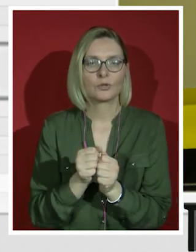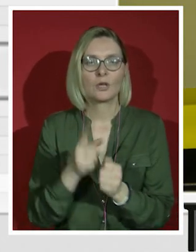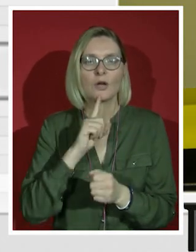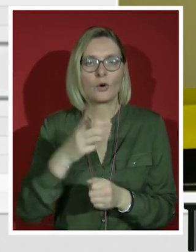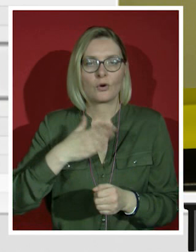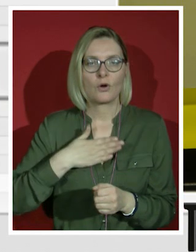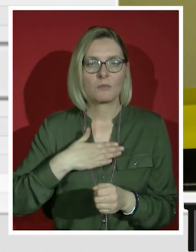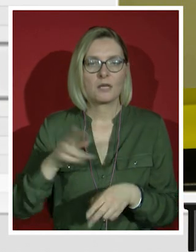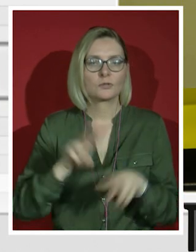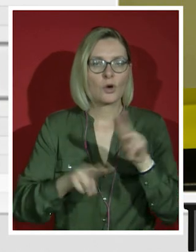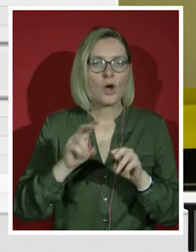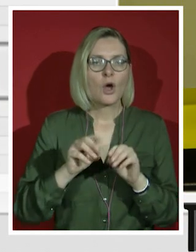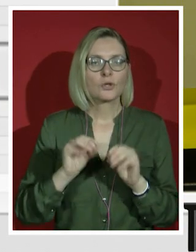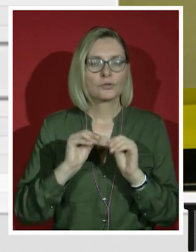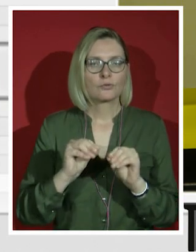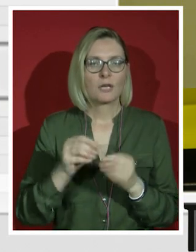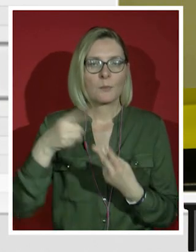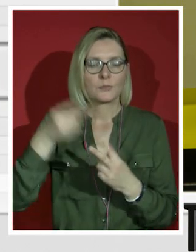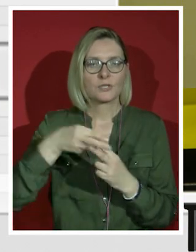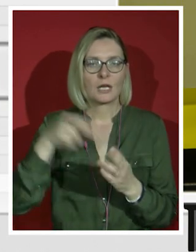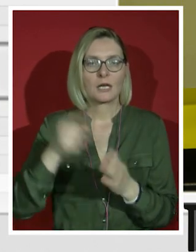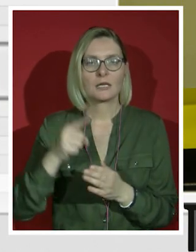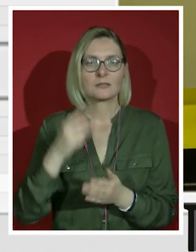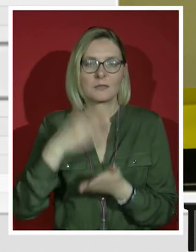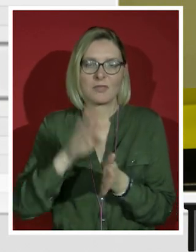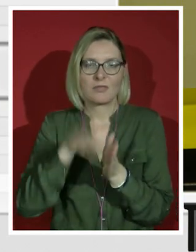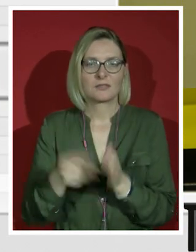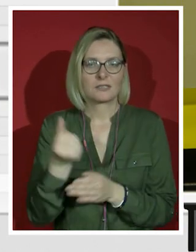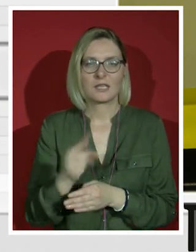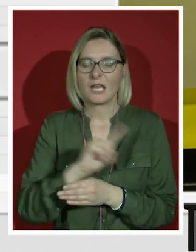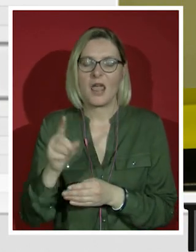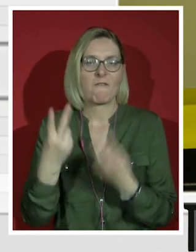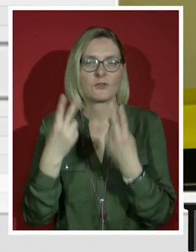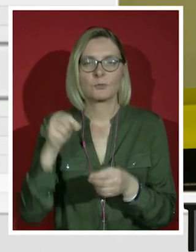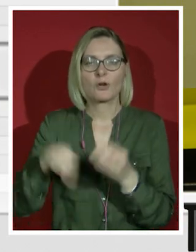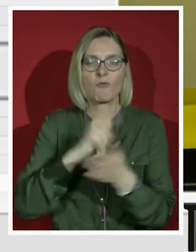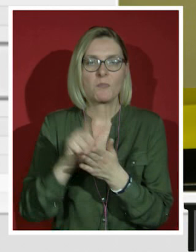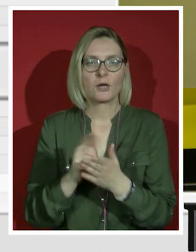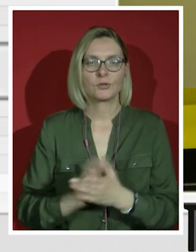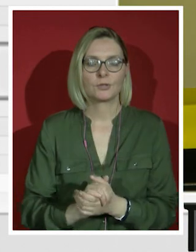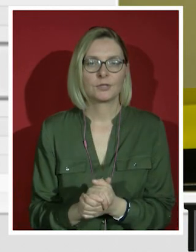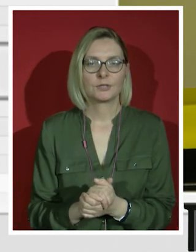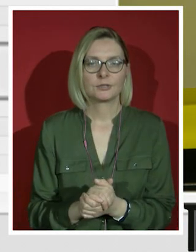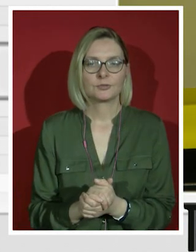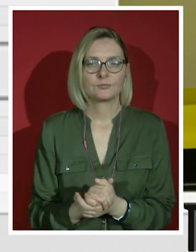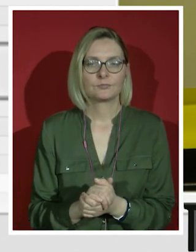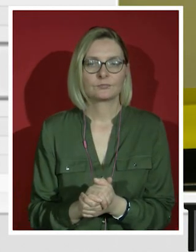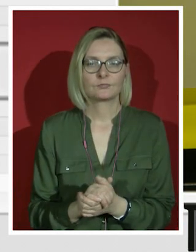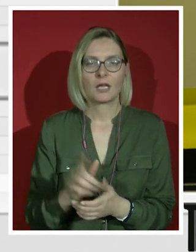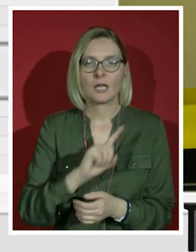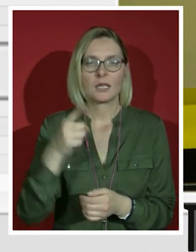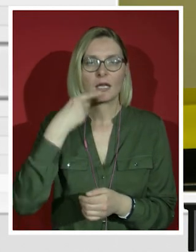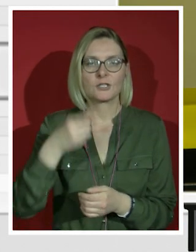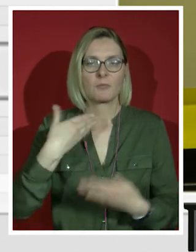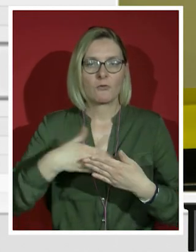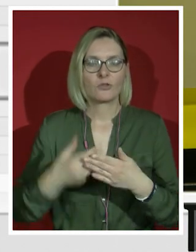пчеларството, за да биде толку ниска цената. Така, не возможно. Овој период, не напоменавме, во